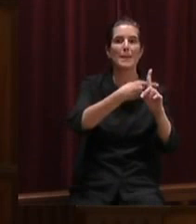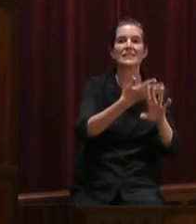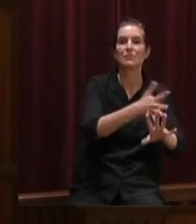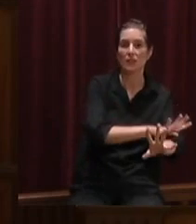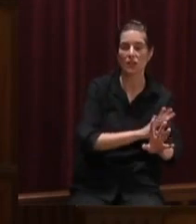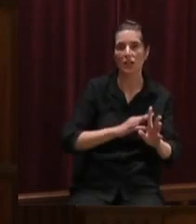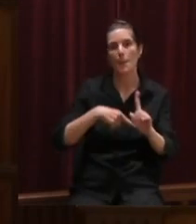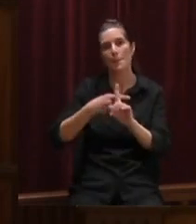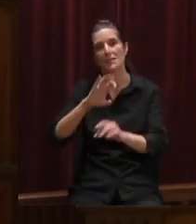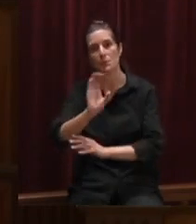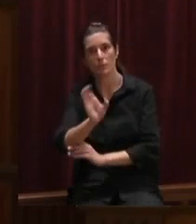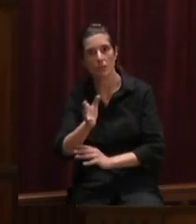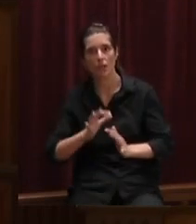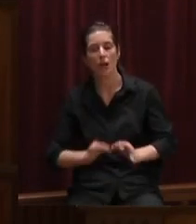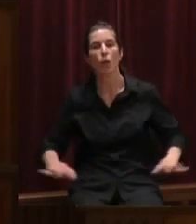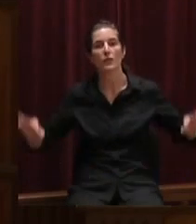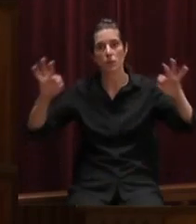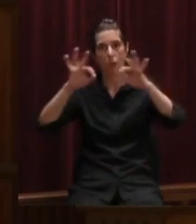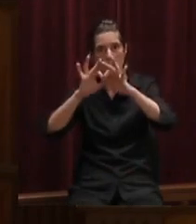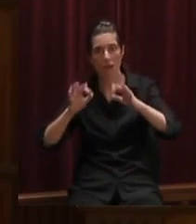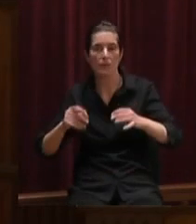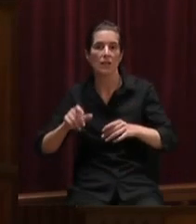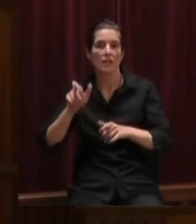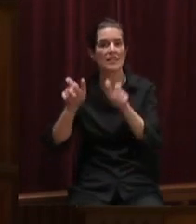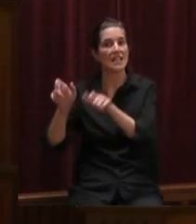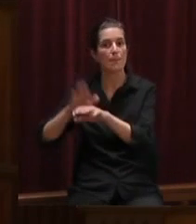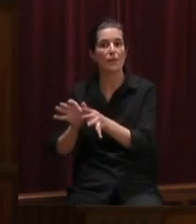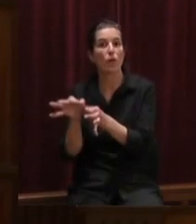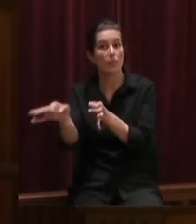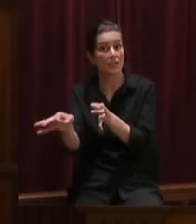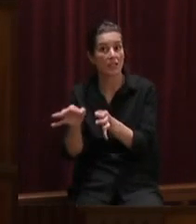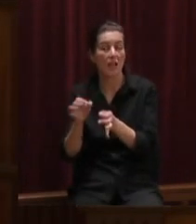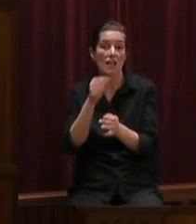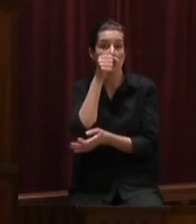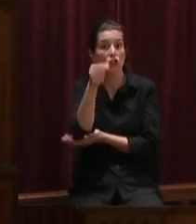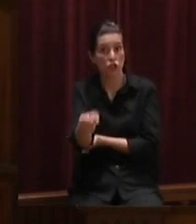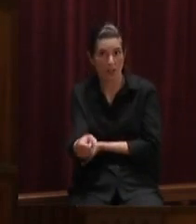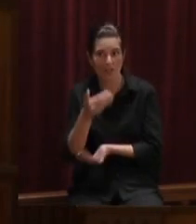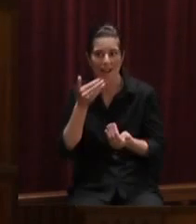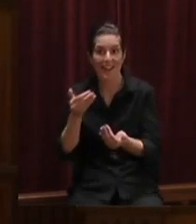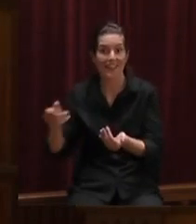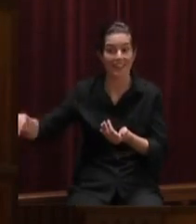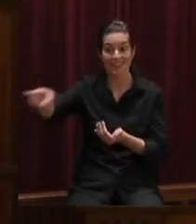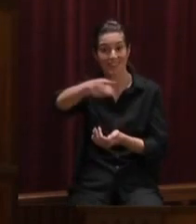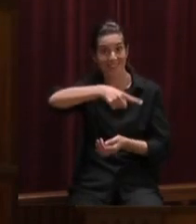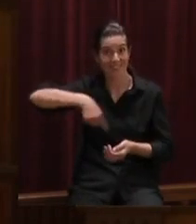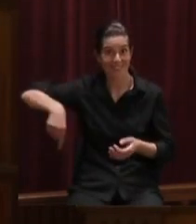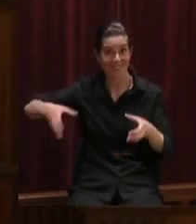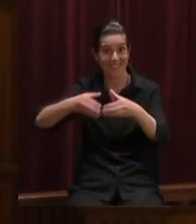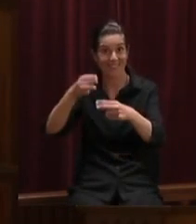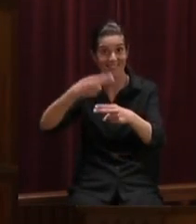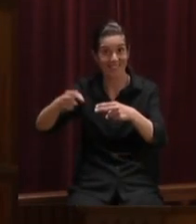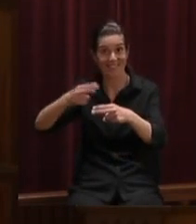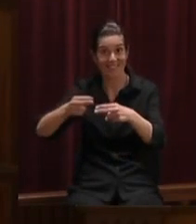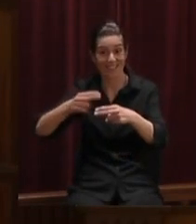Més per Menorca, Unides Podem, Gent per Formentera i el Partit Socialista. tots aquests partits hem tornat